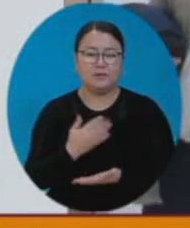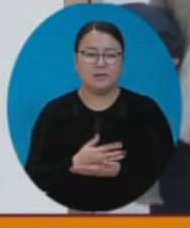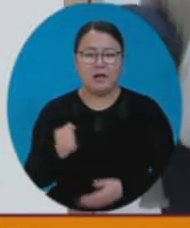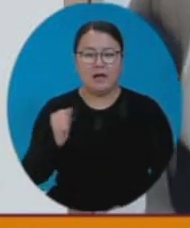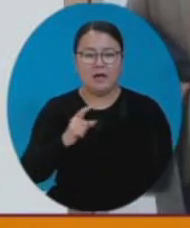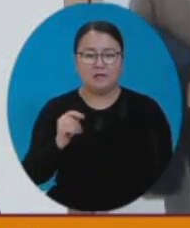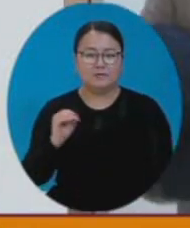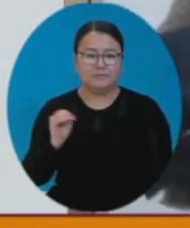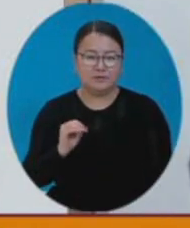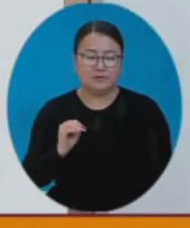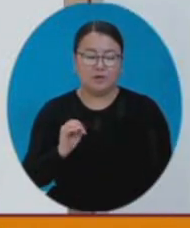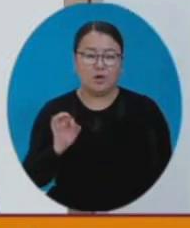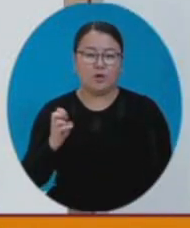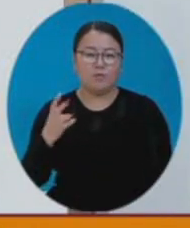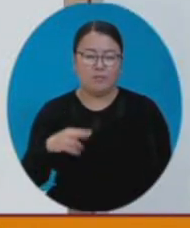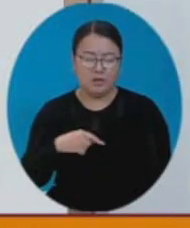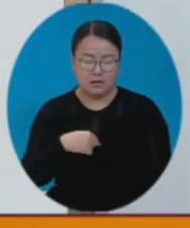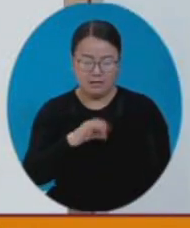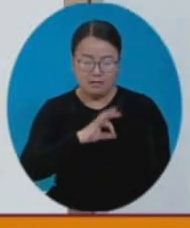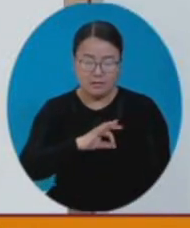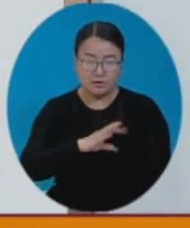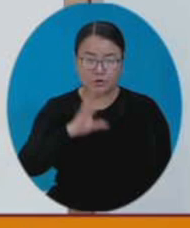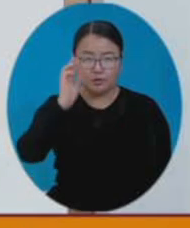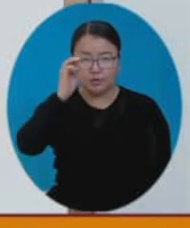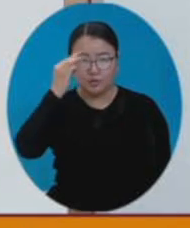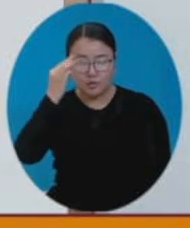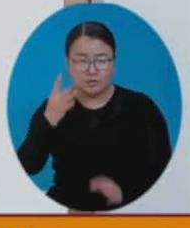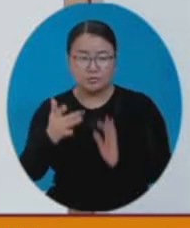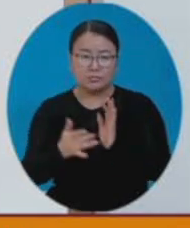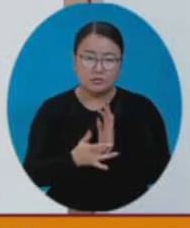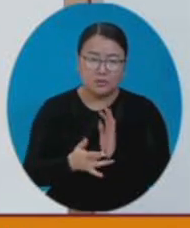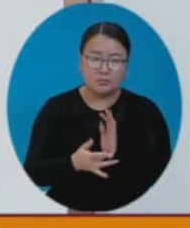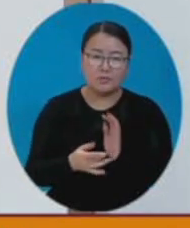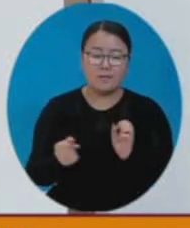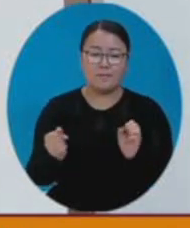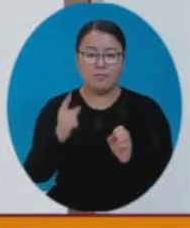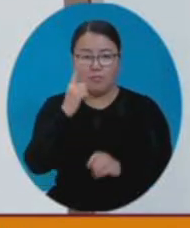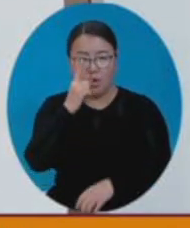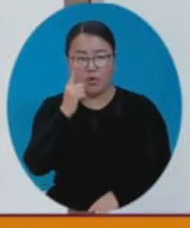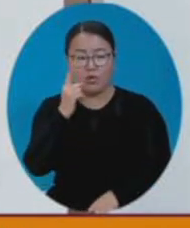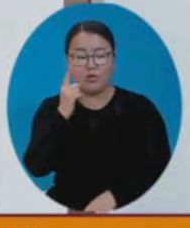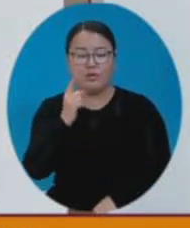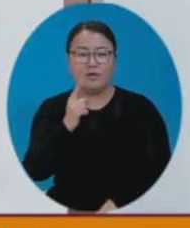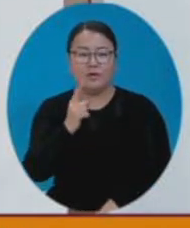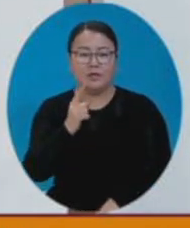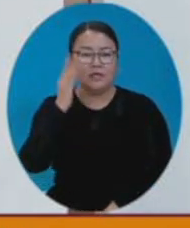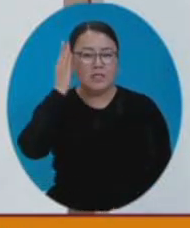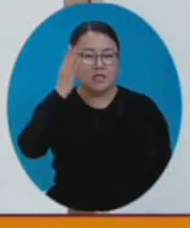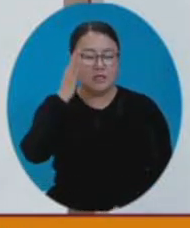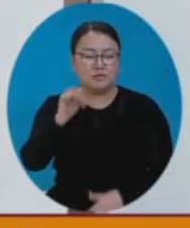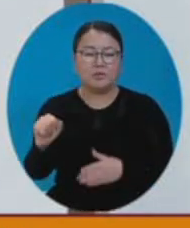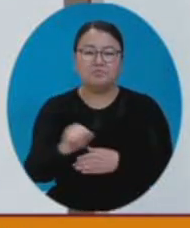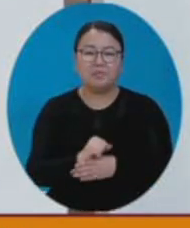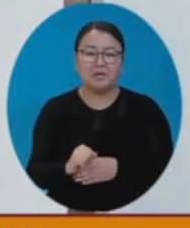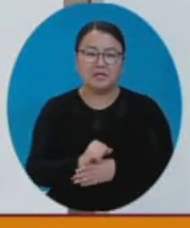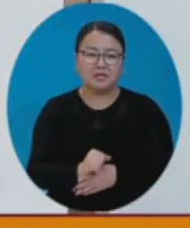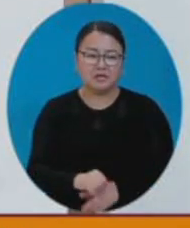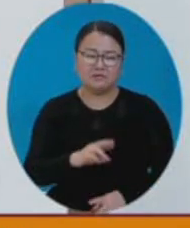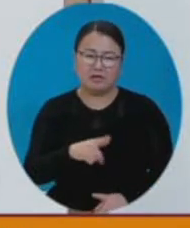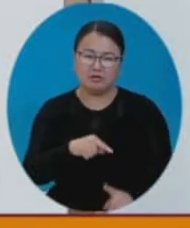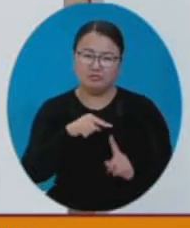физикийн олимпиадын үеэр бид нэр хэрэгжсэн туршилтын тоног төхөөрөмжүүд Монголын одоо ирээдүйг бэлтгэхэд